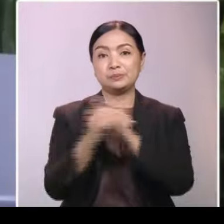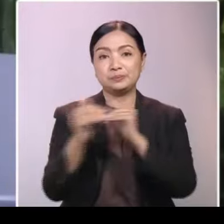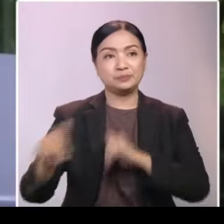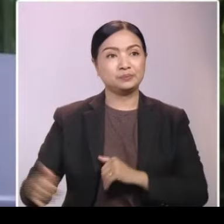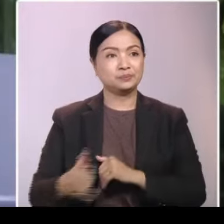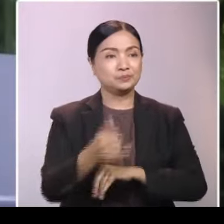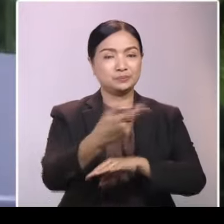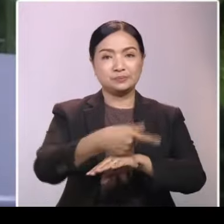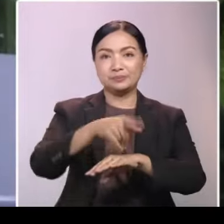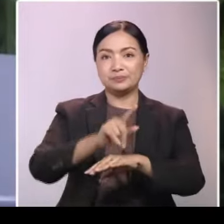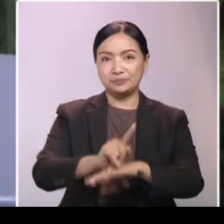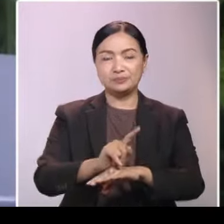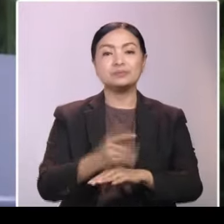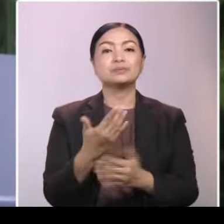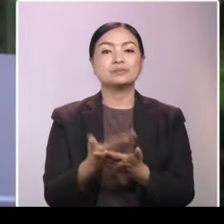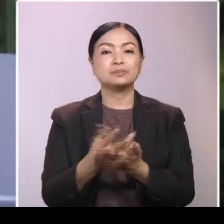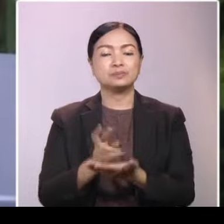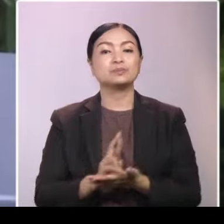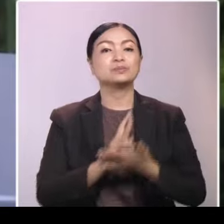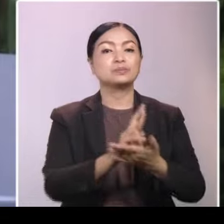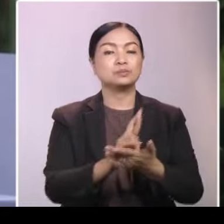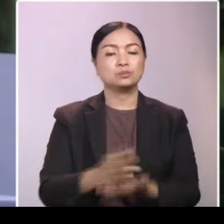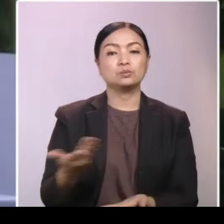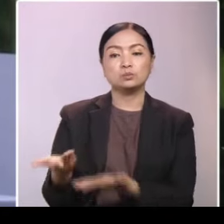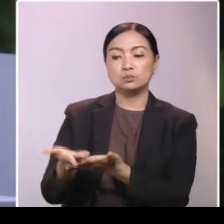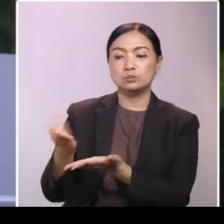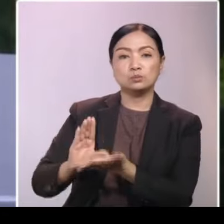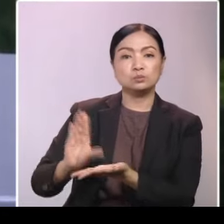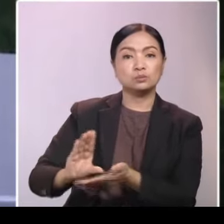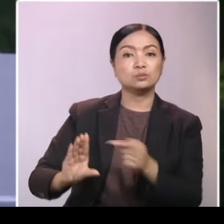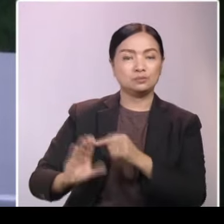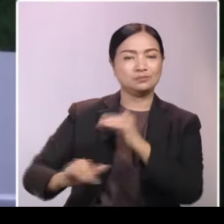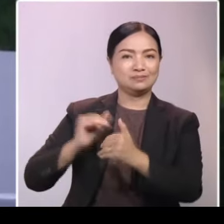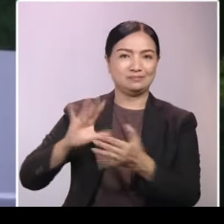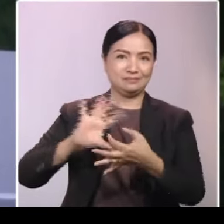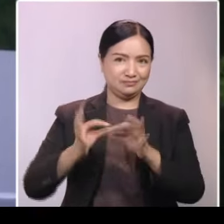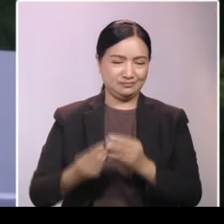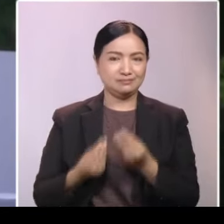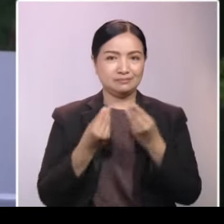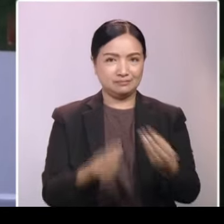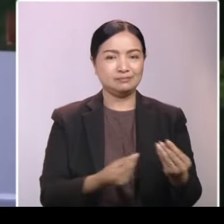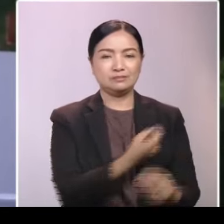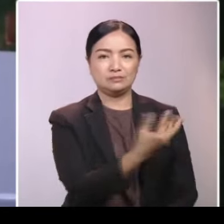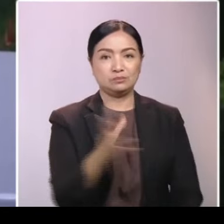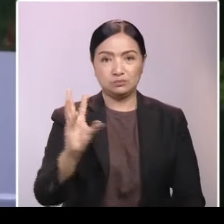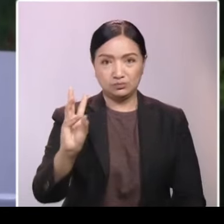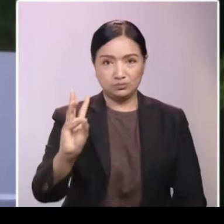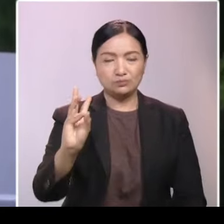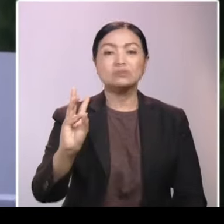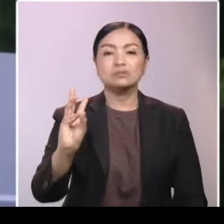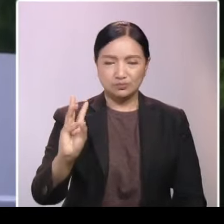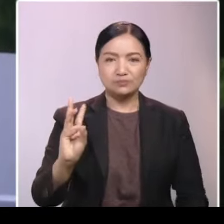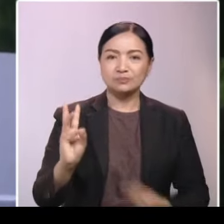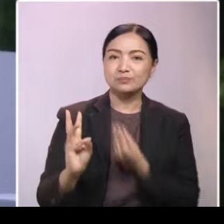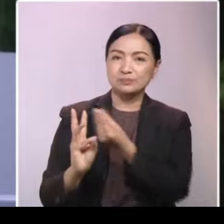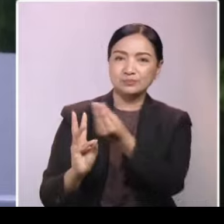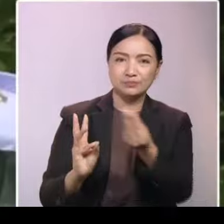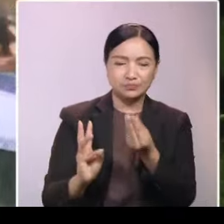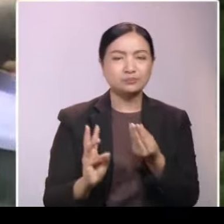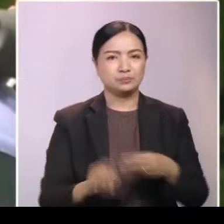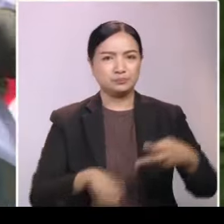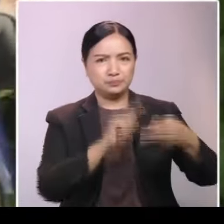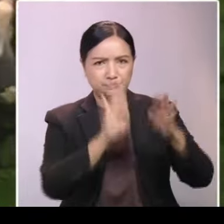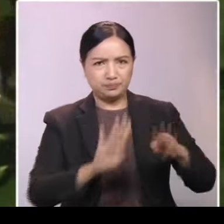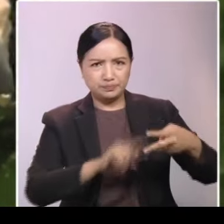คมจะเป็นประธานในการมอบเงินรางวัลจากกองทุนพัฒนาการกีฬาแห่งชาตินะครับให้กับ6นักกีฬาโดยสามารถเลือกรับได้2รูปแบบดัง